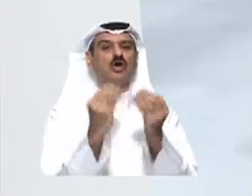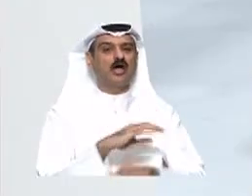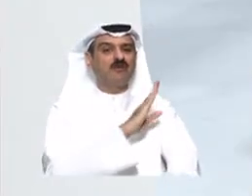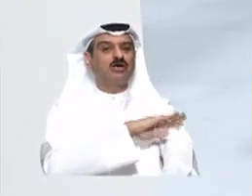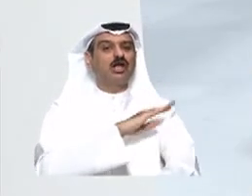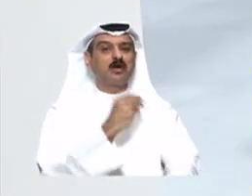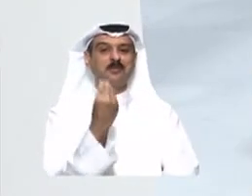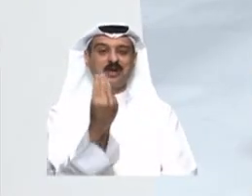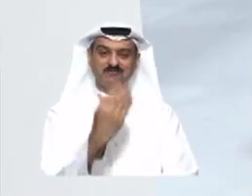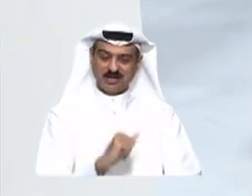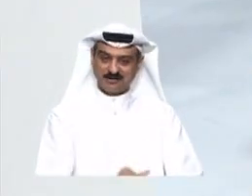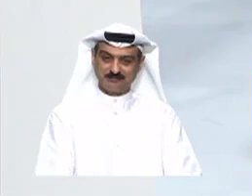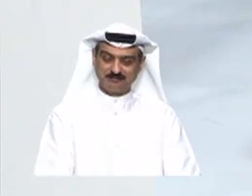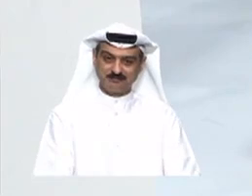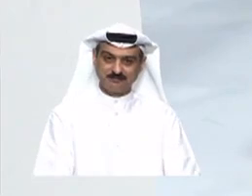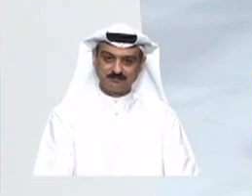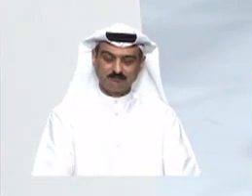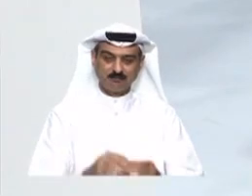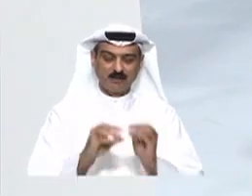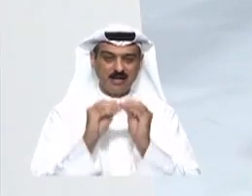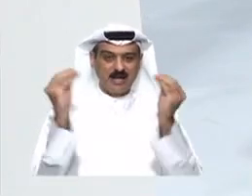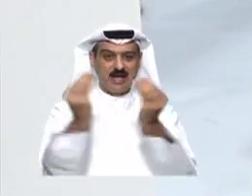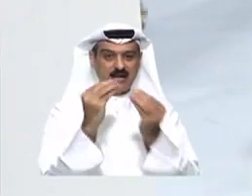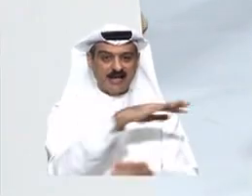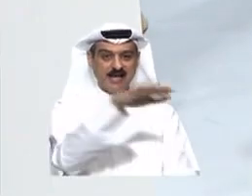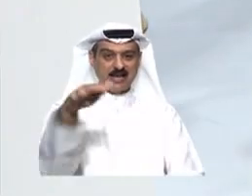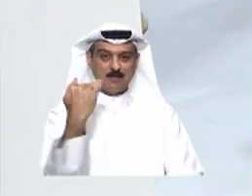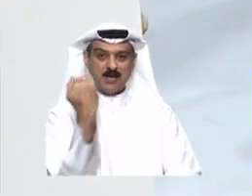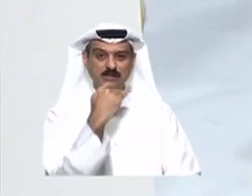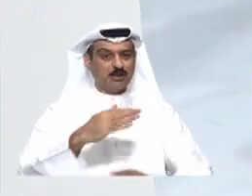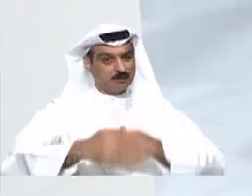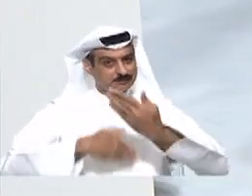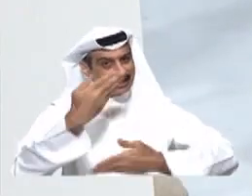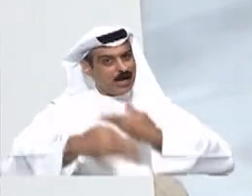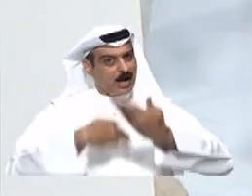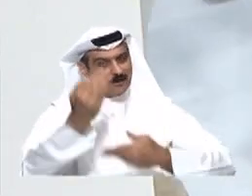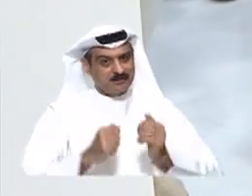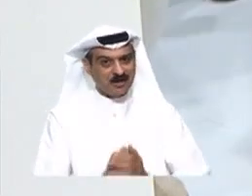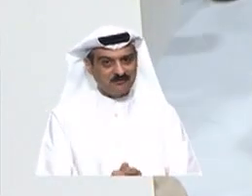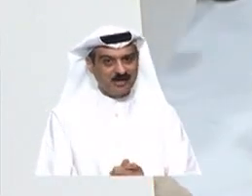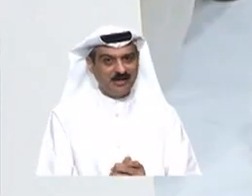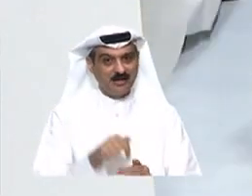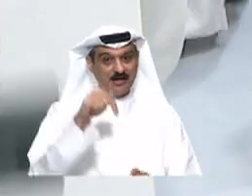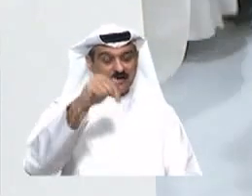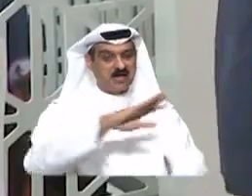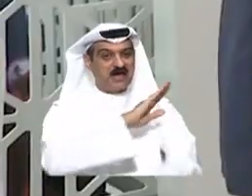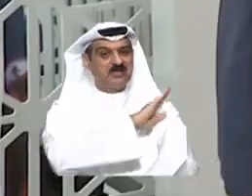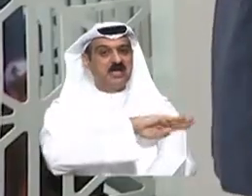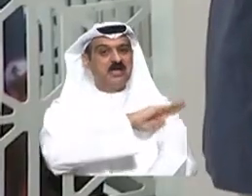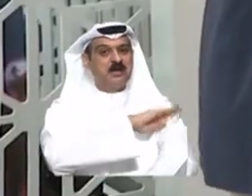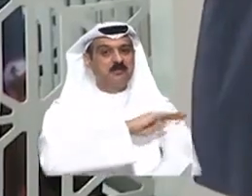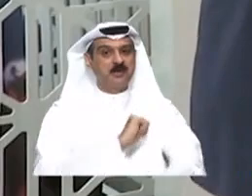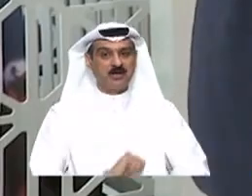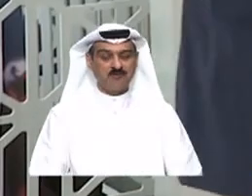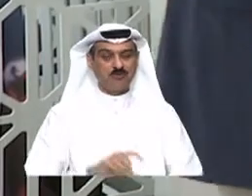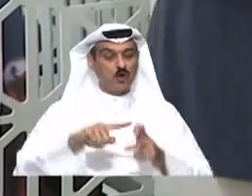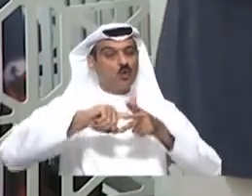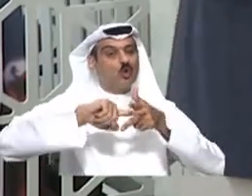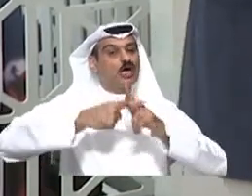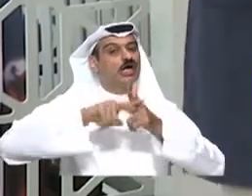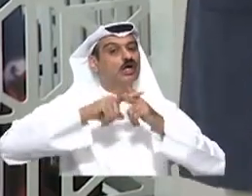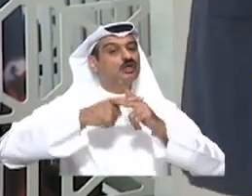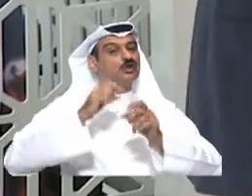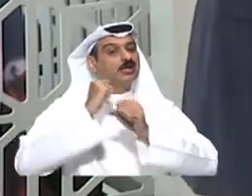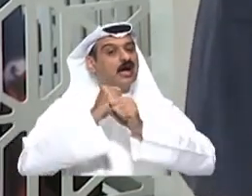الممتاز. الهيئة العامة للشباب تسعى جاهدة من خلال منصة التوظيف ومشروع صناع العمل إلى